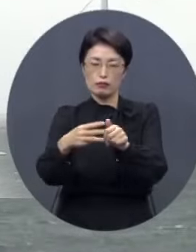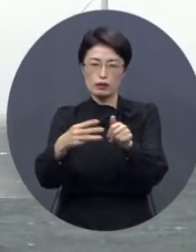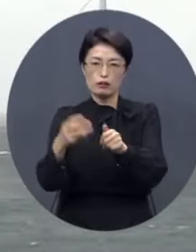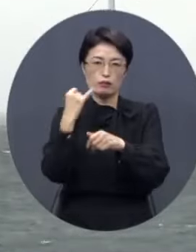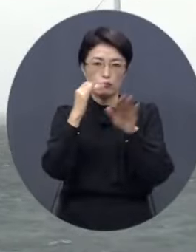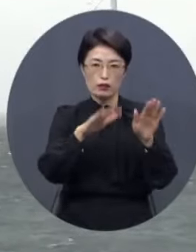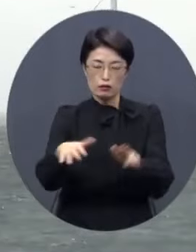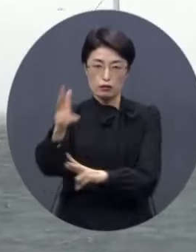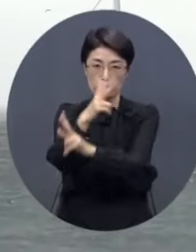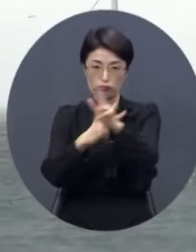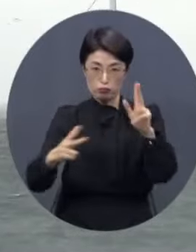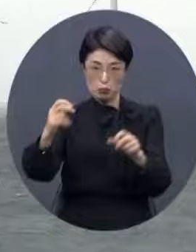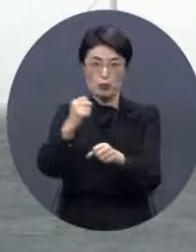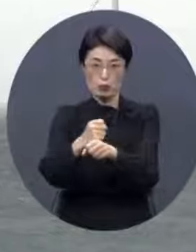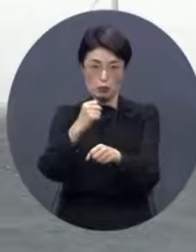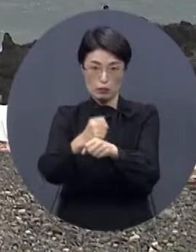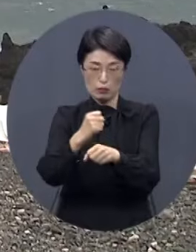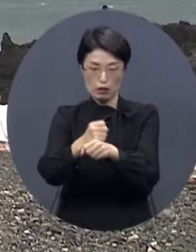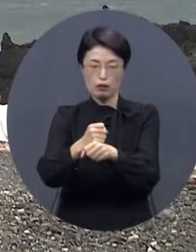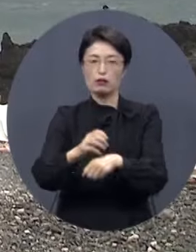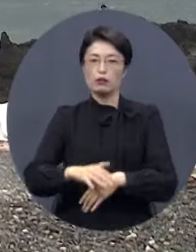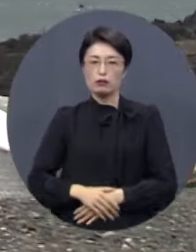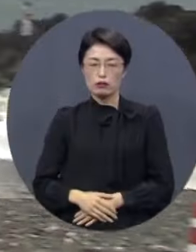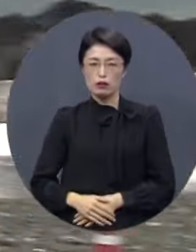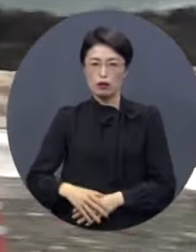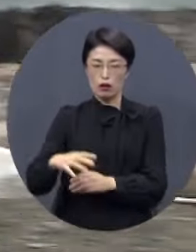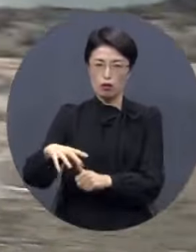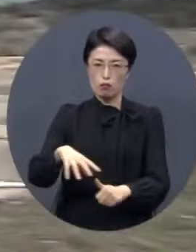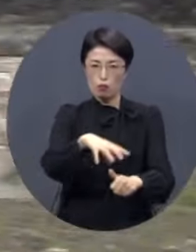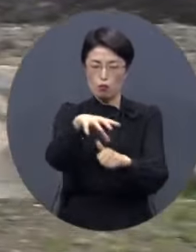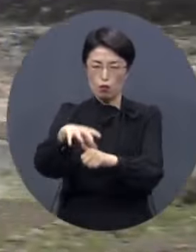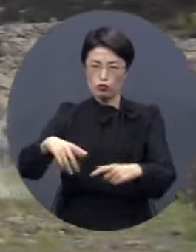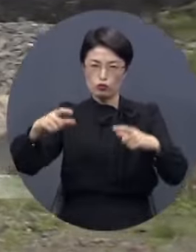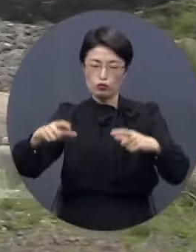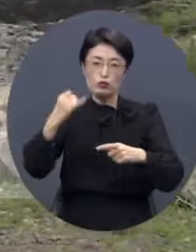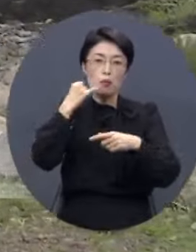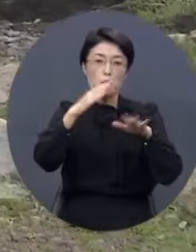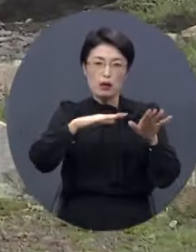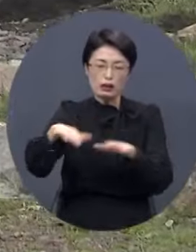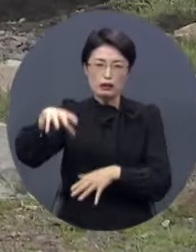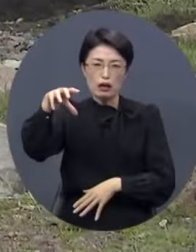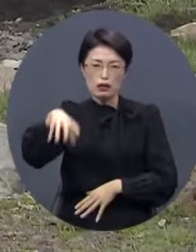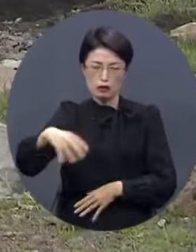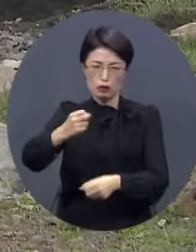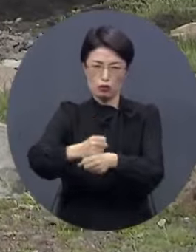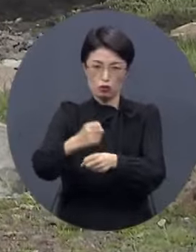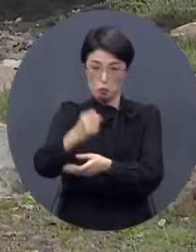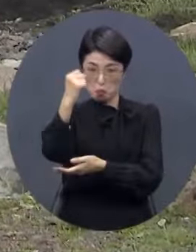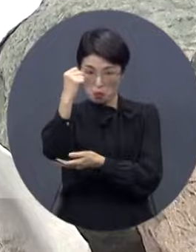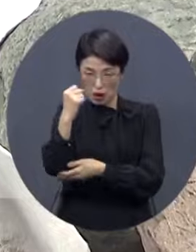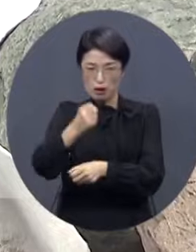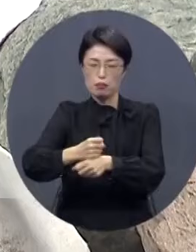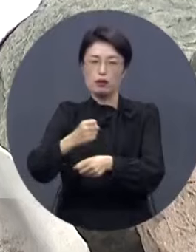한림해상풍력발전사업. 절대 보전지역인 바닷가에 공사를 하면서 당초 허가받은